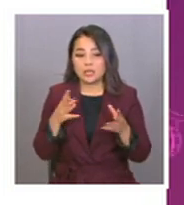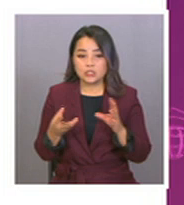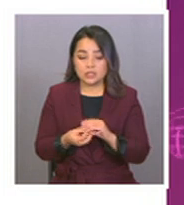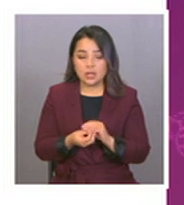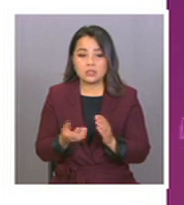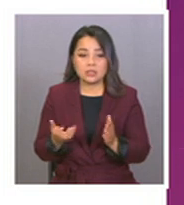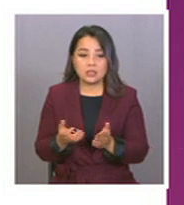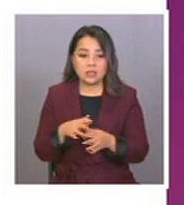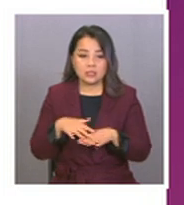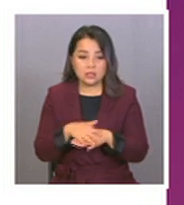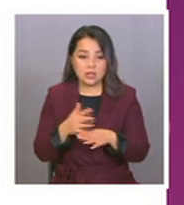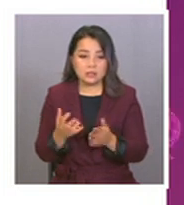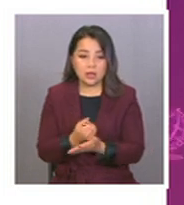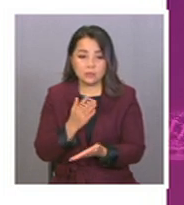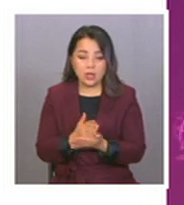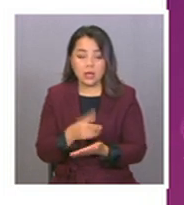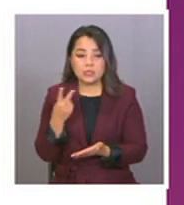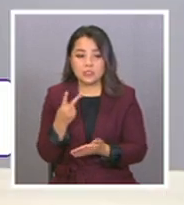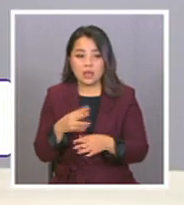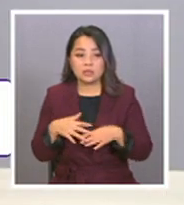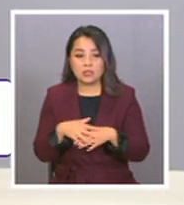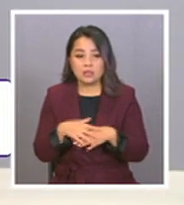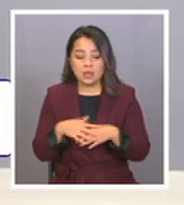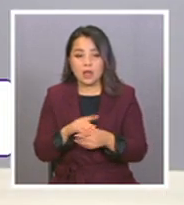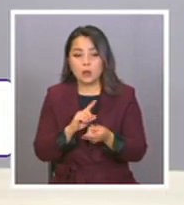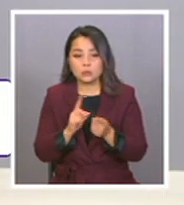жеттік, екінші есепке ауысатын